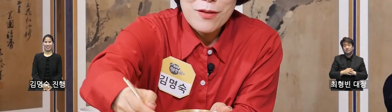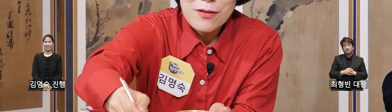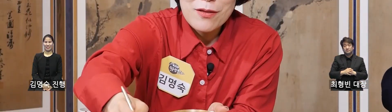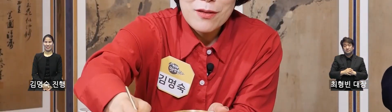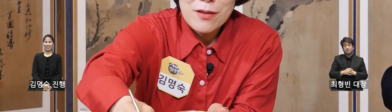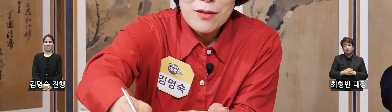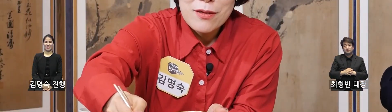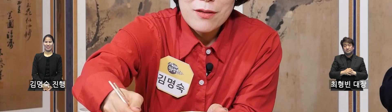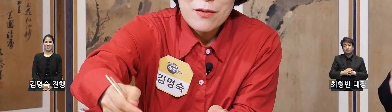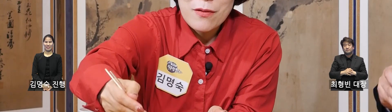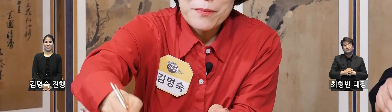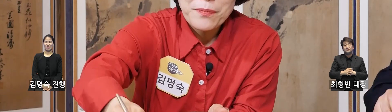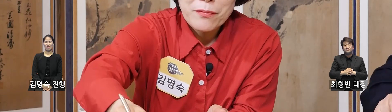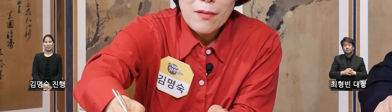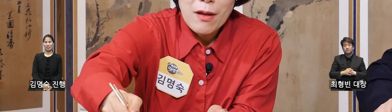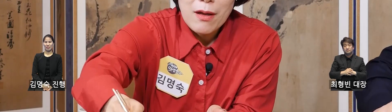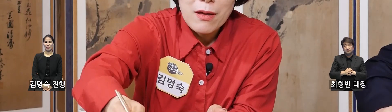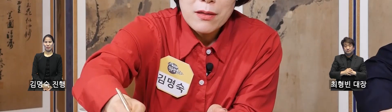two